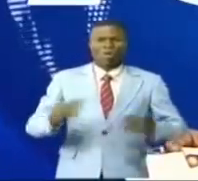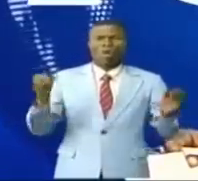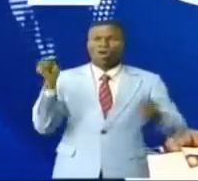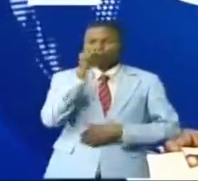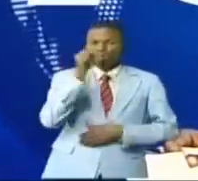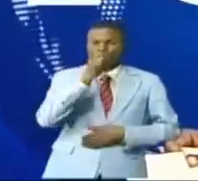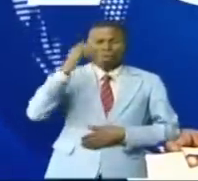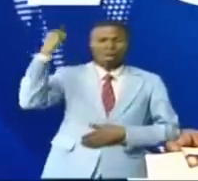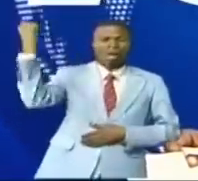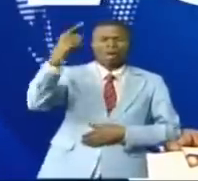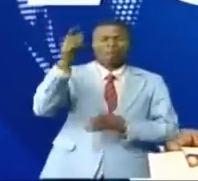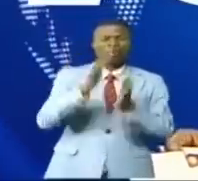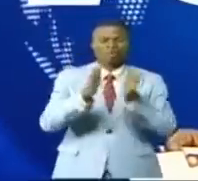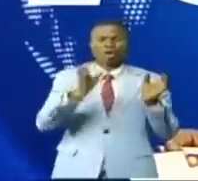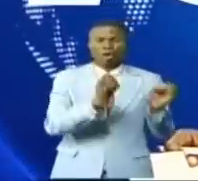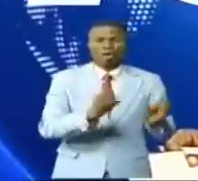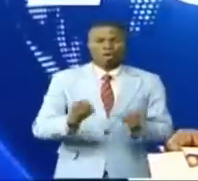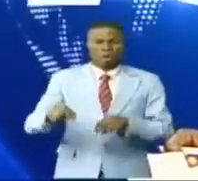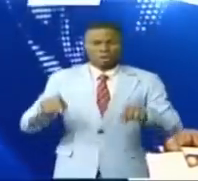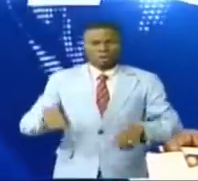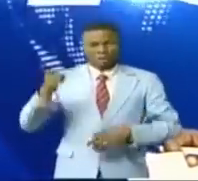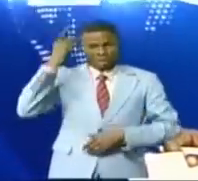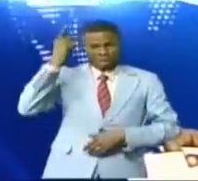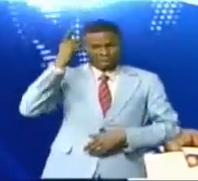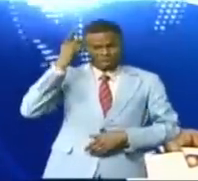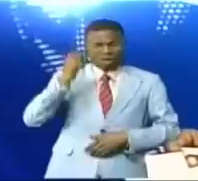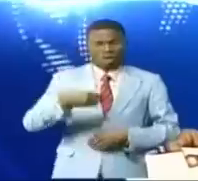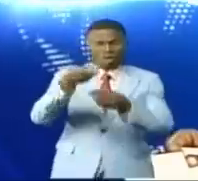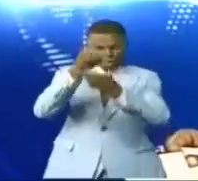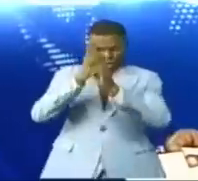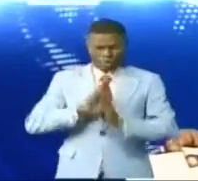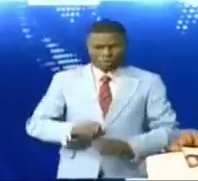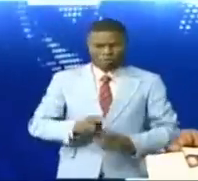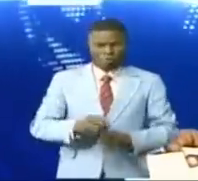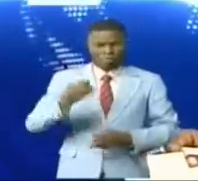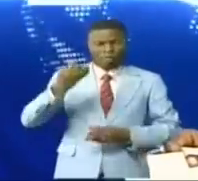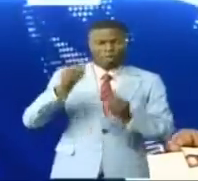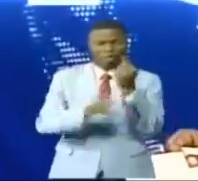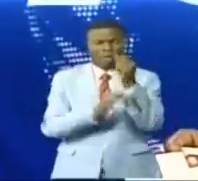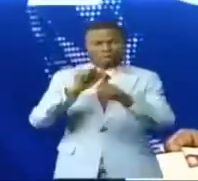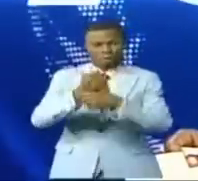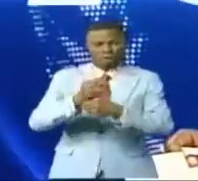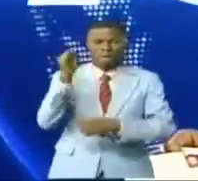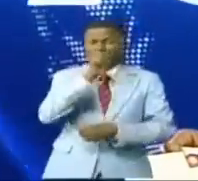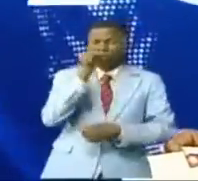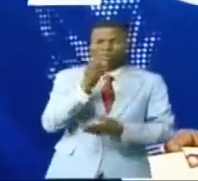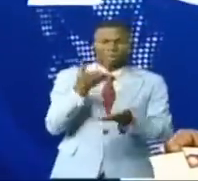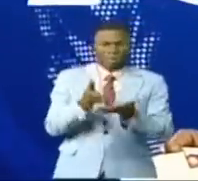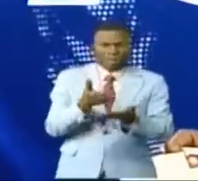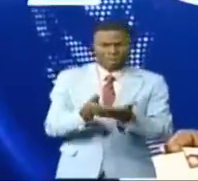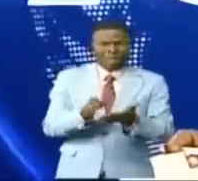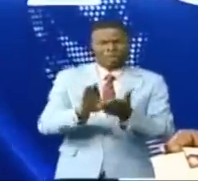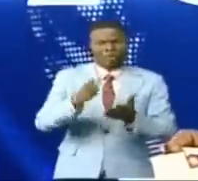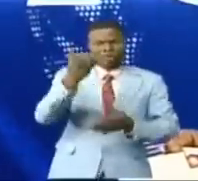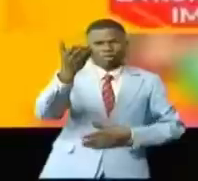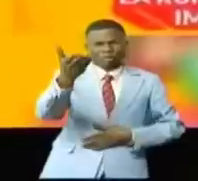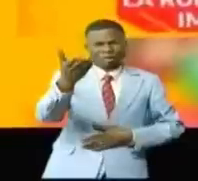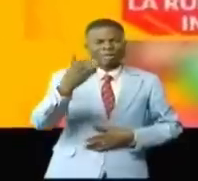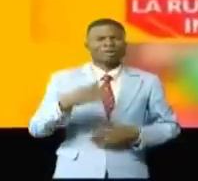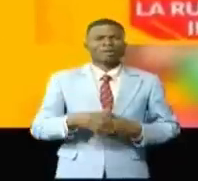Rumba Mokilimo Bimba organisé à Kinshasa pour honorer les initiateurs de cette musique. Diab Balaka pour le